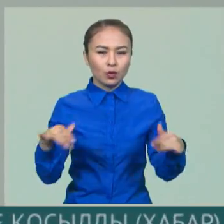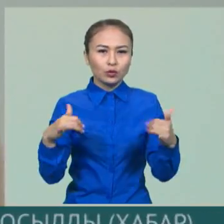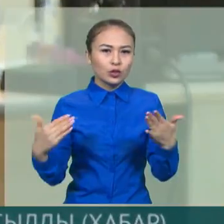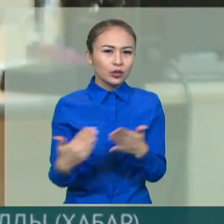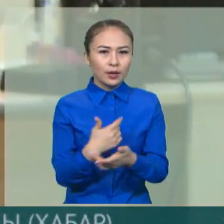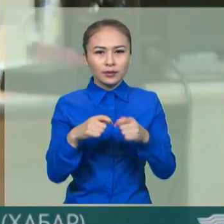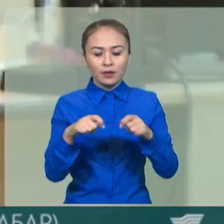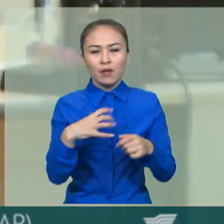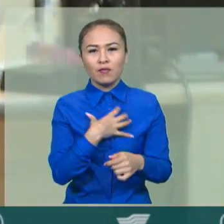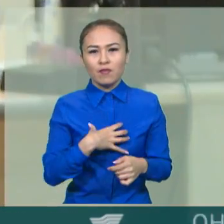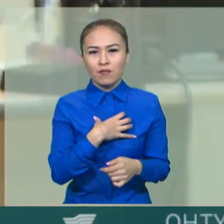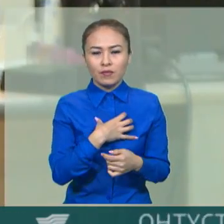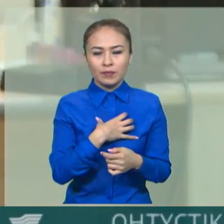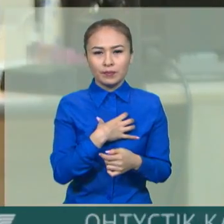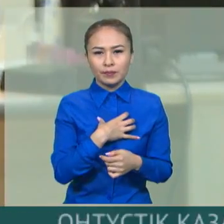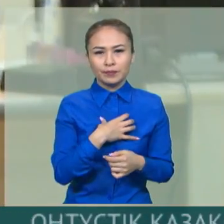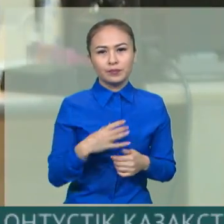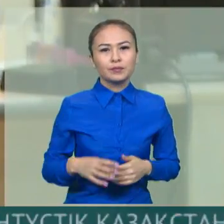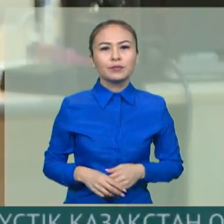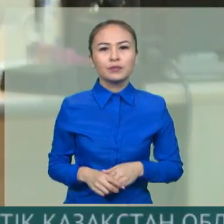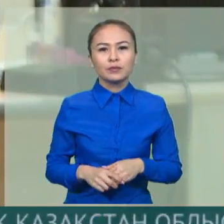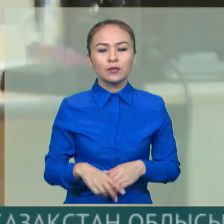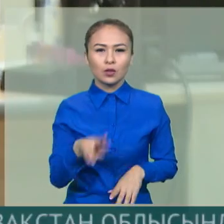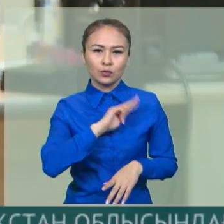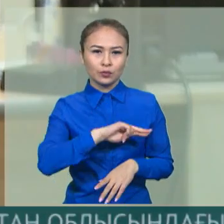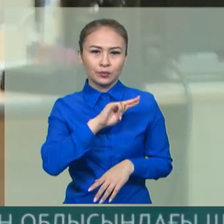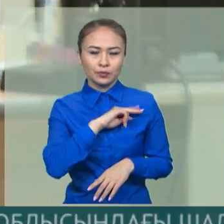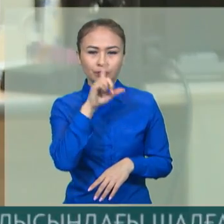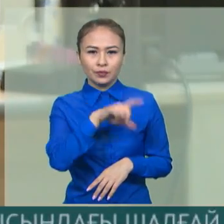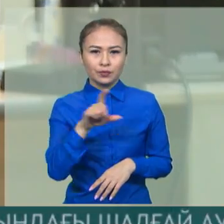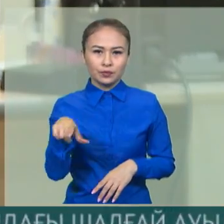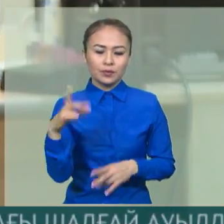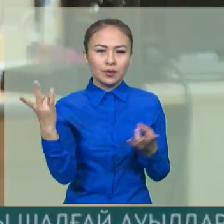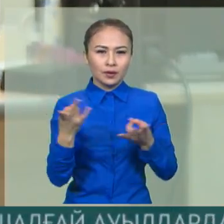деңгейдегі, жаңа форматтағы жұмыскерлерді даярлауымыз керек.